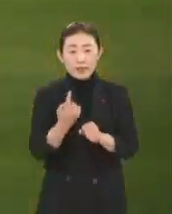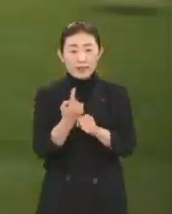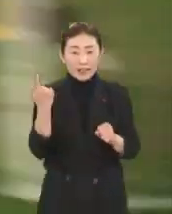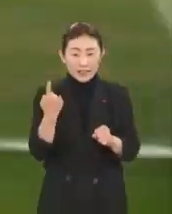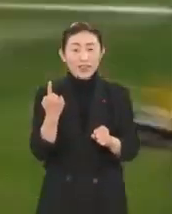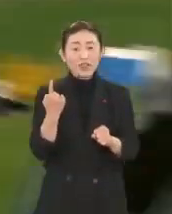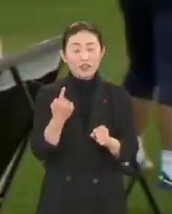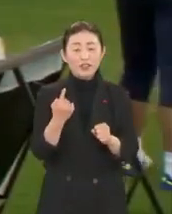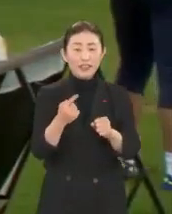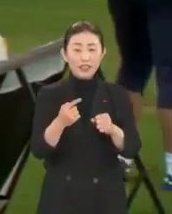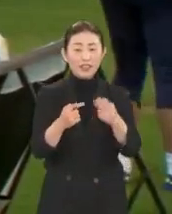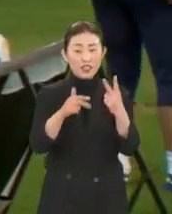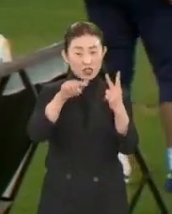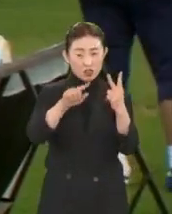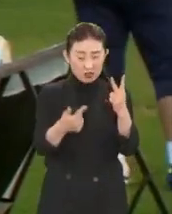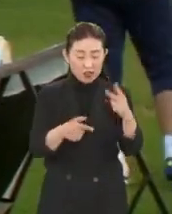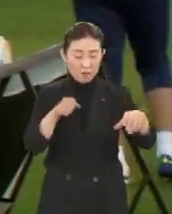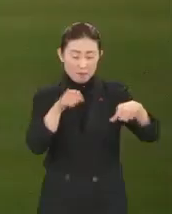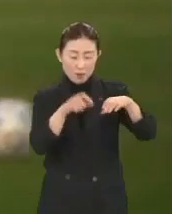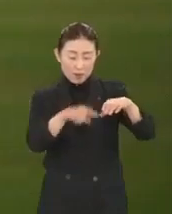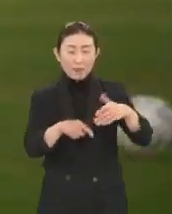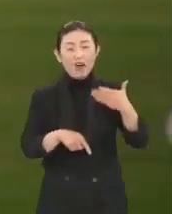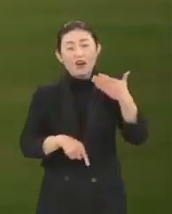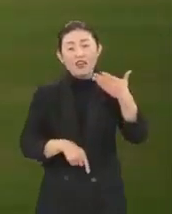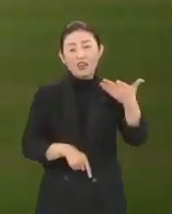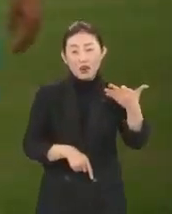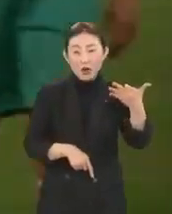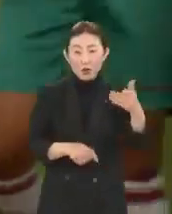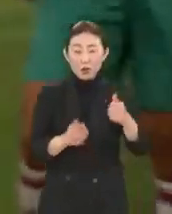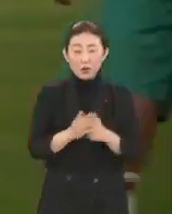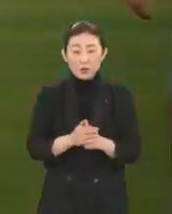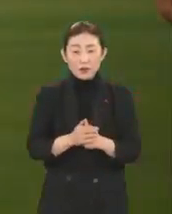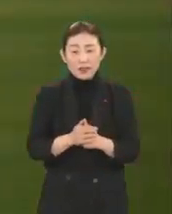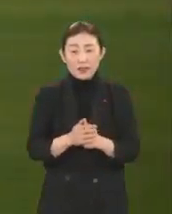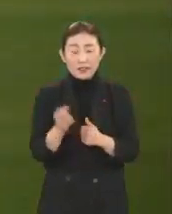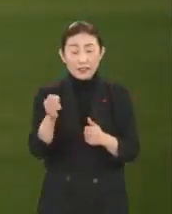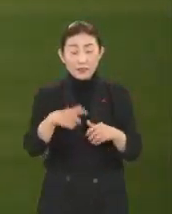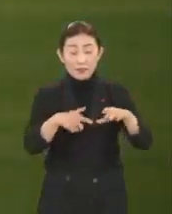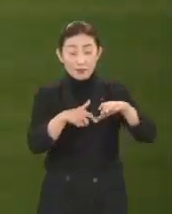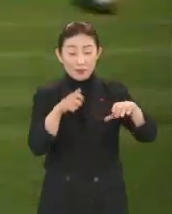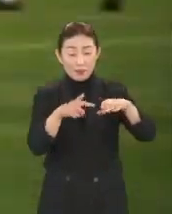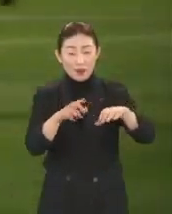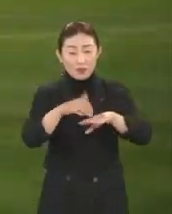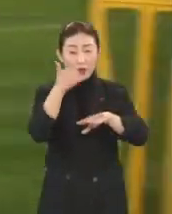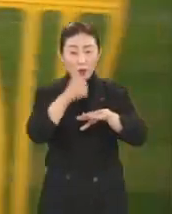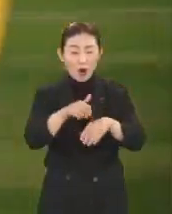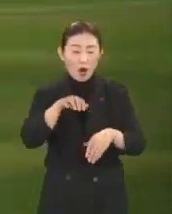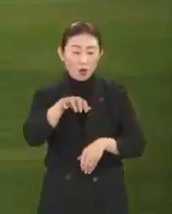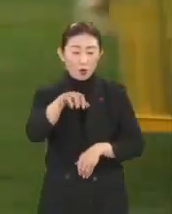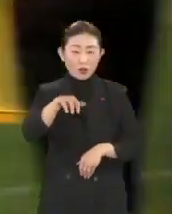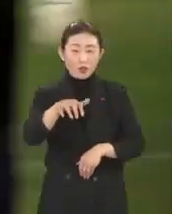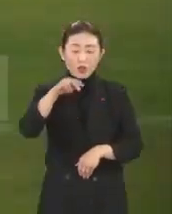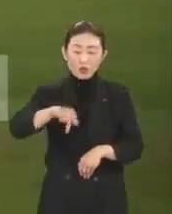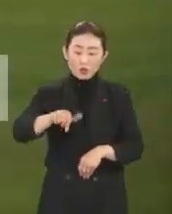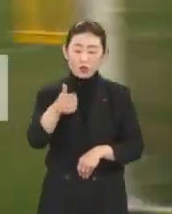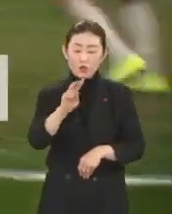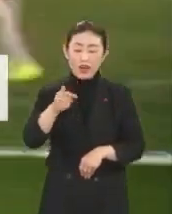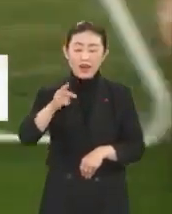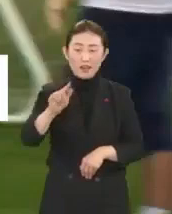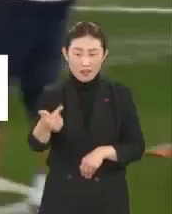지난 시즌 k리그 2에서 19골을 몰아치며 토정상수르는 4년 만에 득점왕을 차지한 공격수 유강현입니다